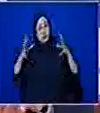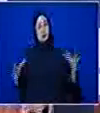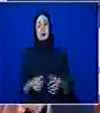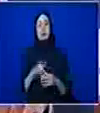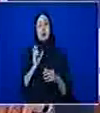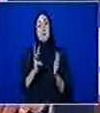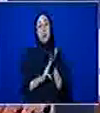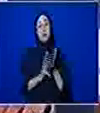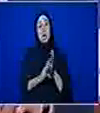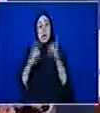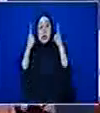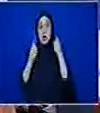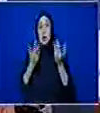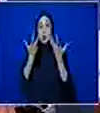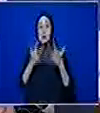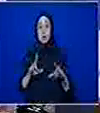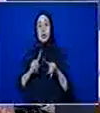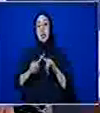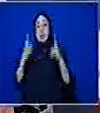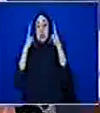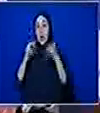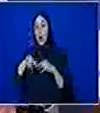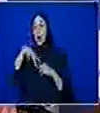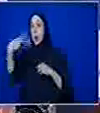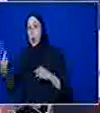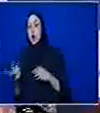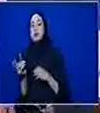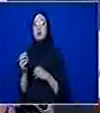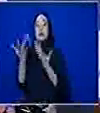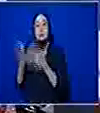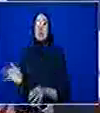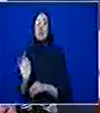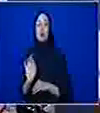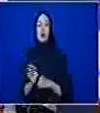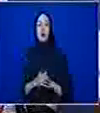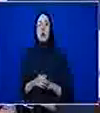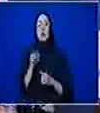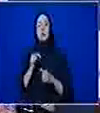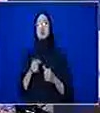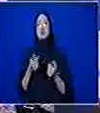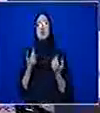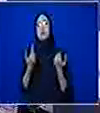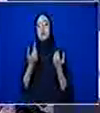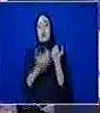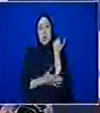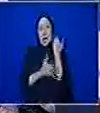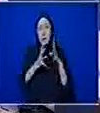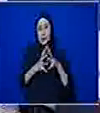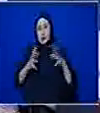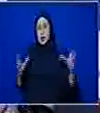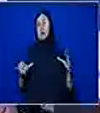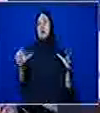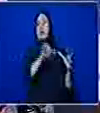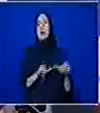sudah selesai, bisa di luar Jawa belum selesai. Bisa di luar Jawa selesai, di Jawa belum selesai. Saya kira ini sebuah negara besar yang harus kita